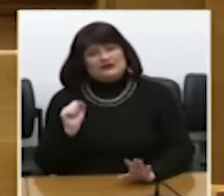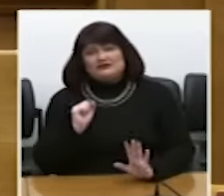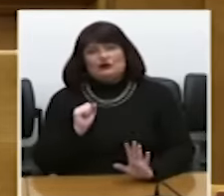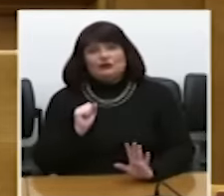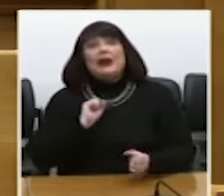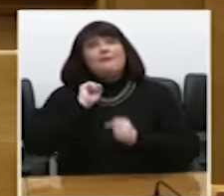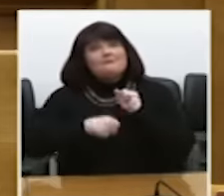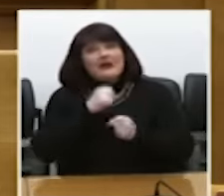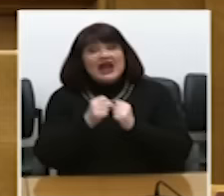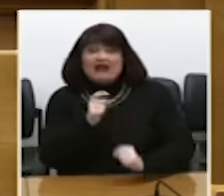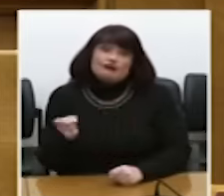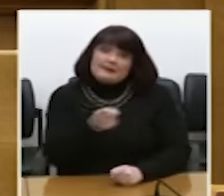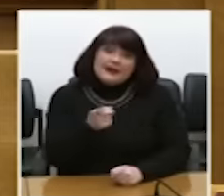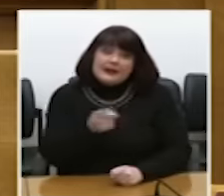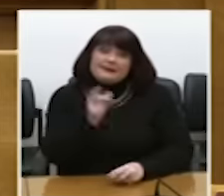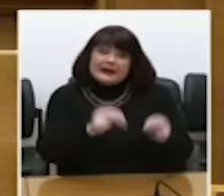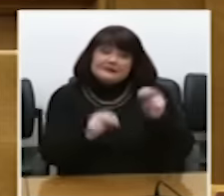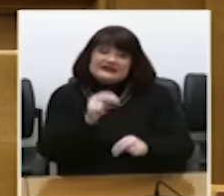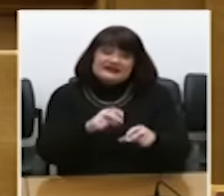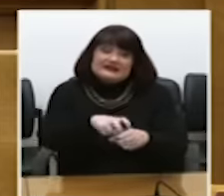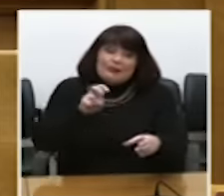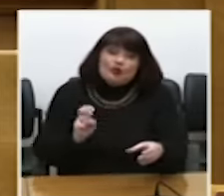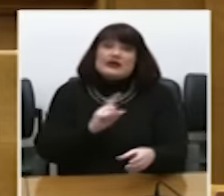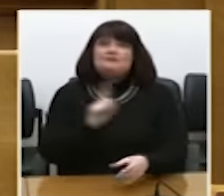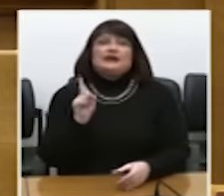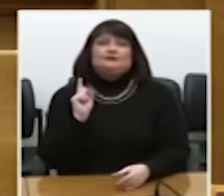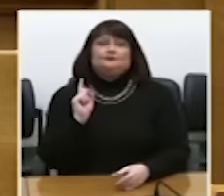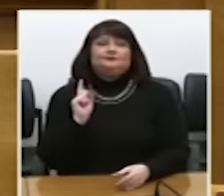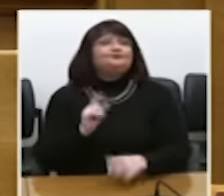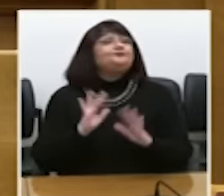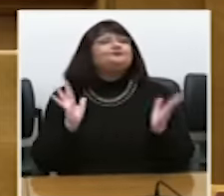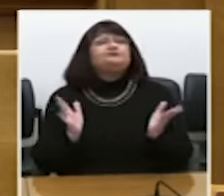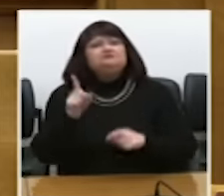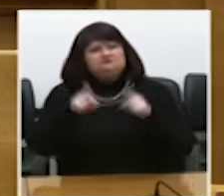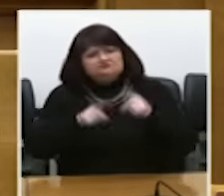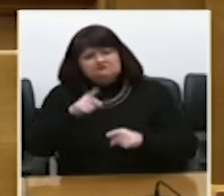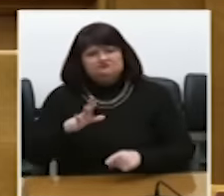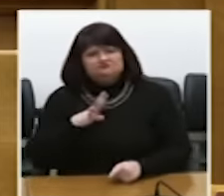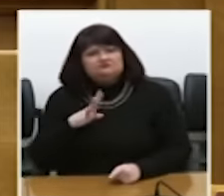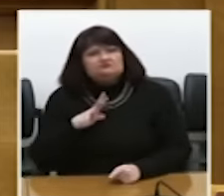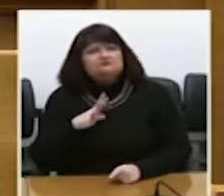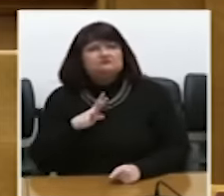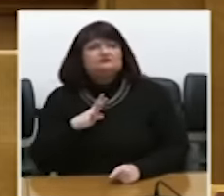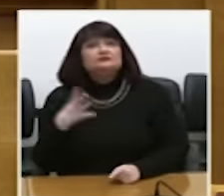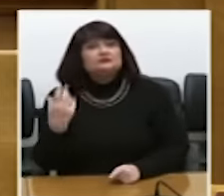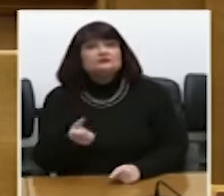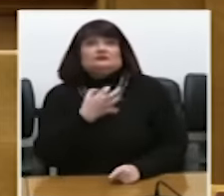αυτόν τον τρόπο στην πράξη. Αλλά για τις περιπτώσεις ψηφοφόρων που υπάρχει όντως